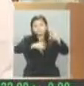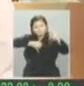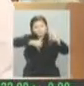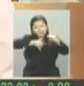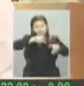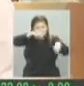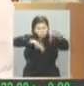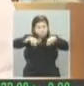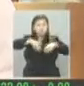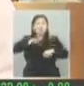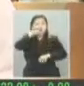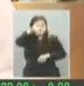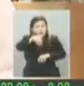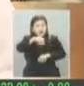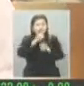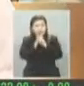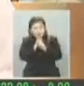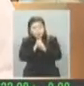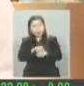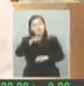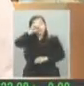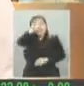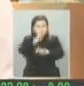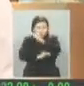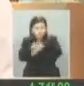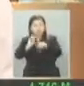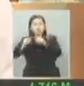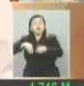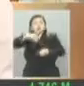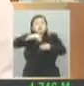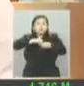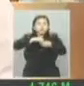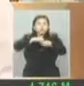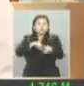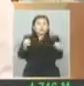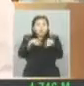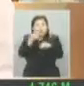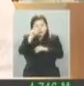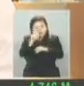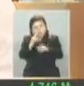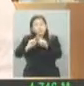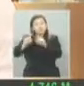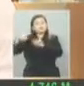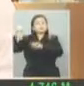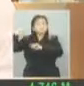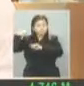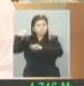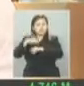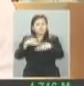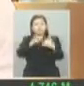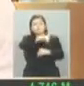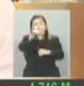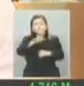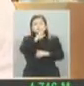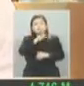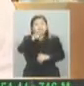ทั้งช้างพิการและชราให้สามารถได้ใช้ชีวิตอย่างมีความสุขในช่วงสุดท้ายของชีวิตรวมทั้งยังเป็นสุสานฝังช้าง